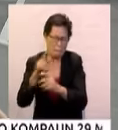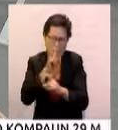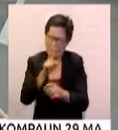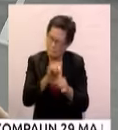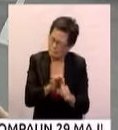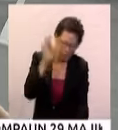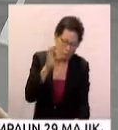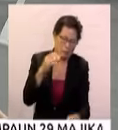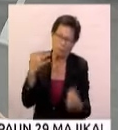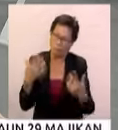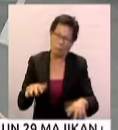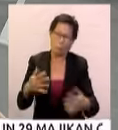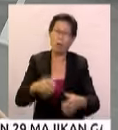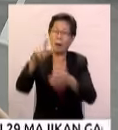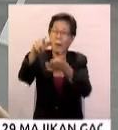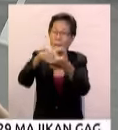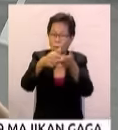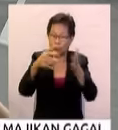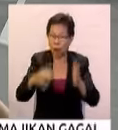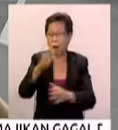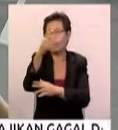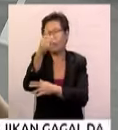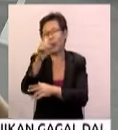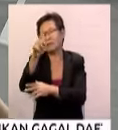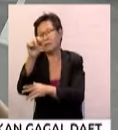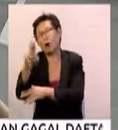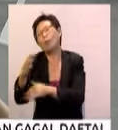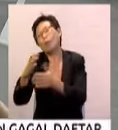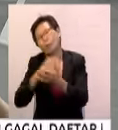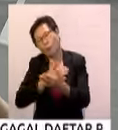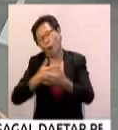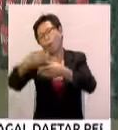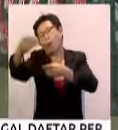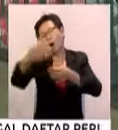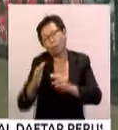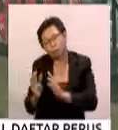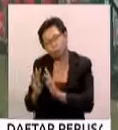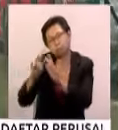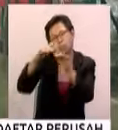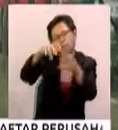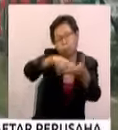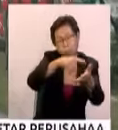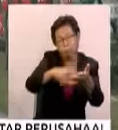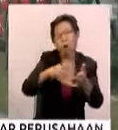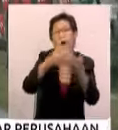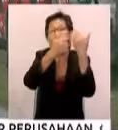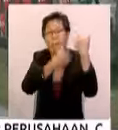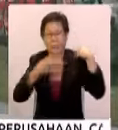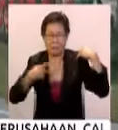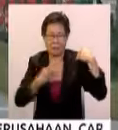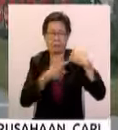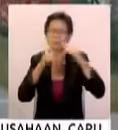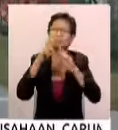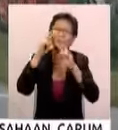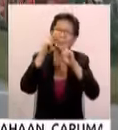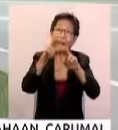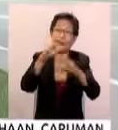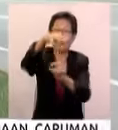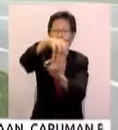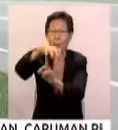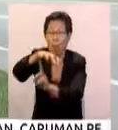Dan kepada pengundi-pengundi rantau, keluarlah beramai-ramai tunaikan kewajipan kita. So, suasana nampak ceria apabila gerai makan